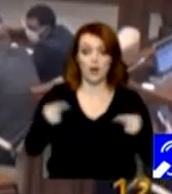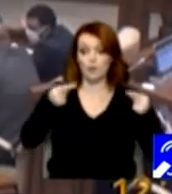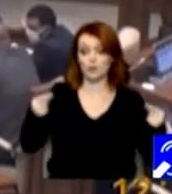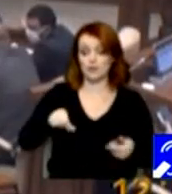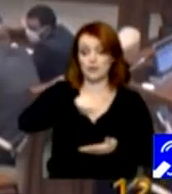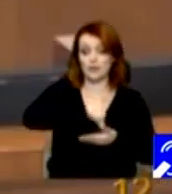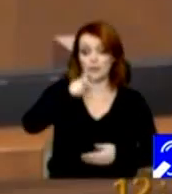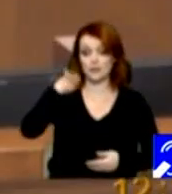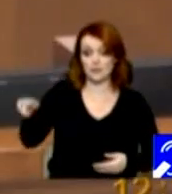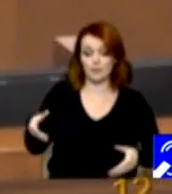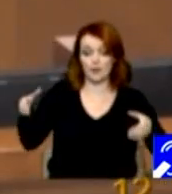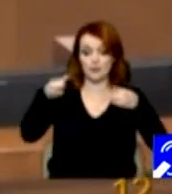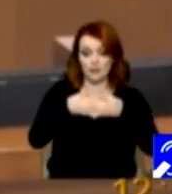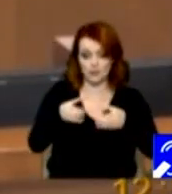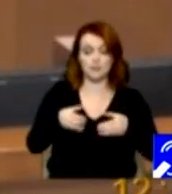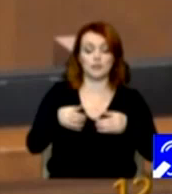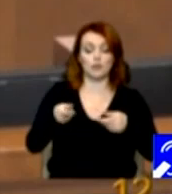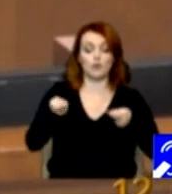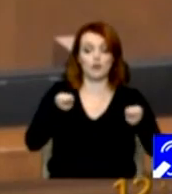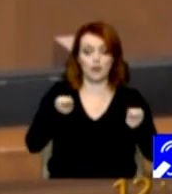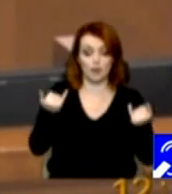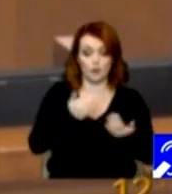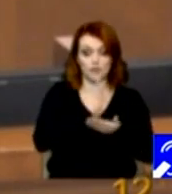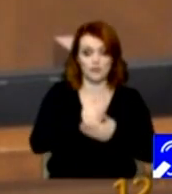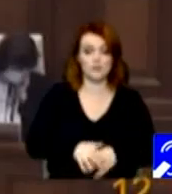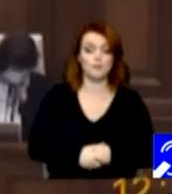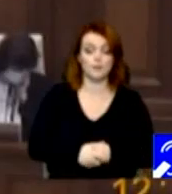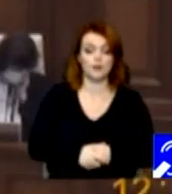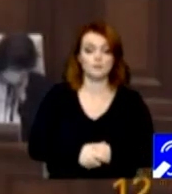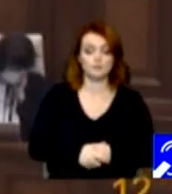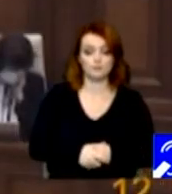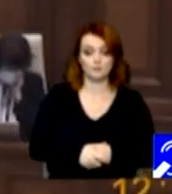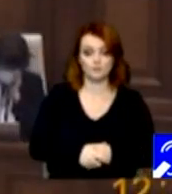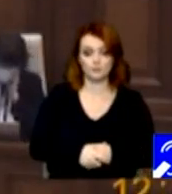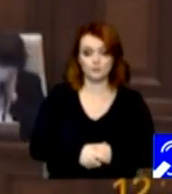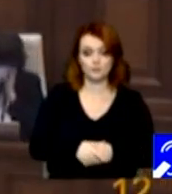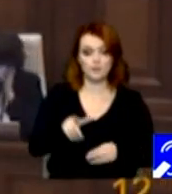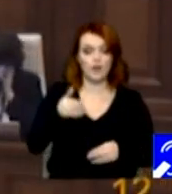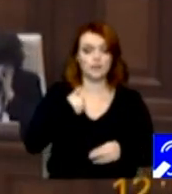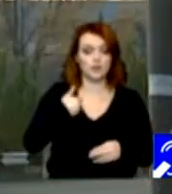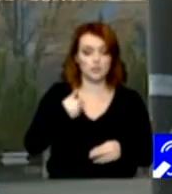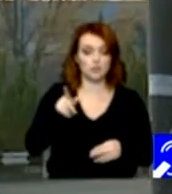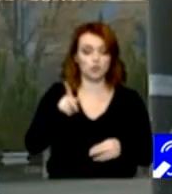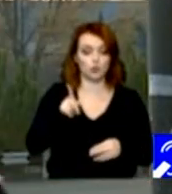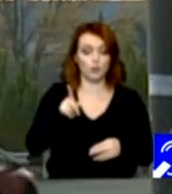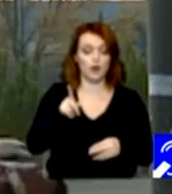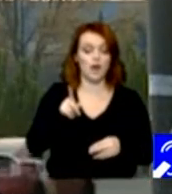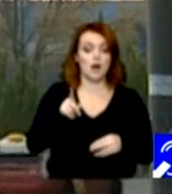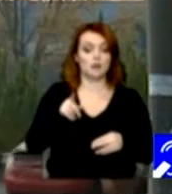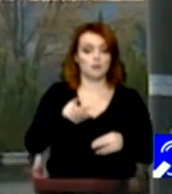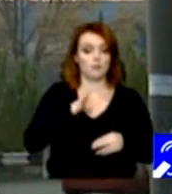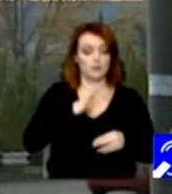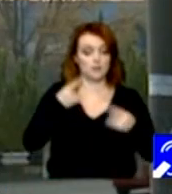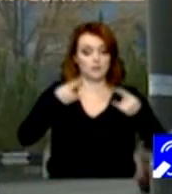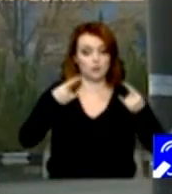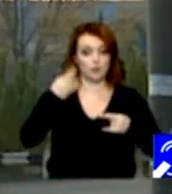reprezentanților Partidului de guvernământ Jack tivul de bază al proiectului de lege este de a responsabiliza compania teleradio Moldova